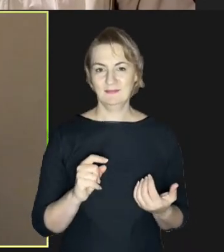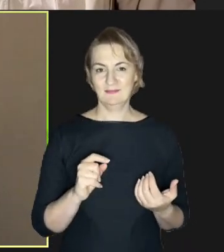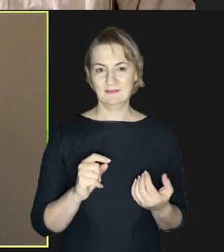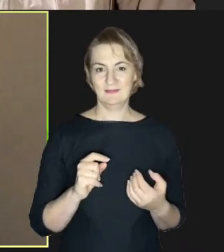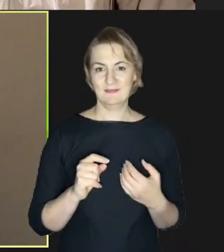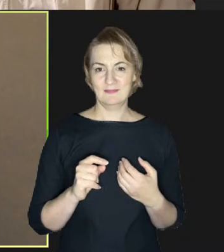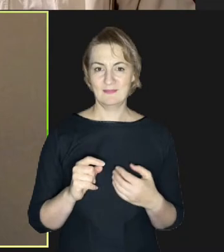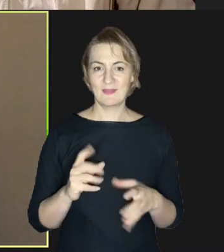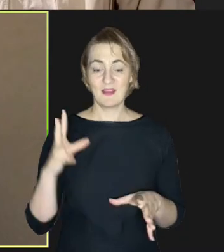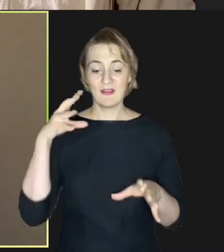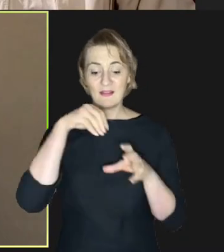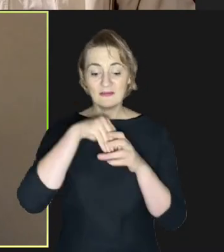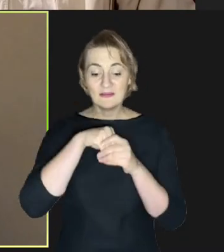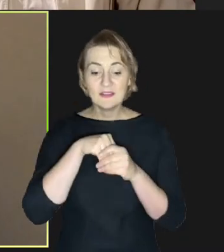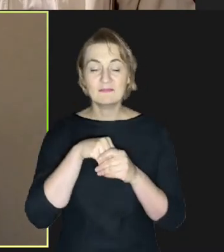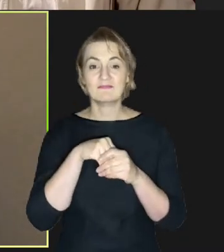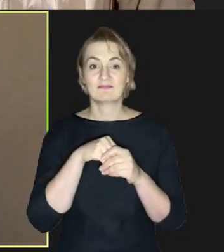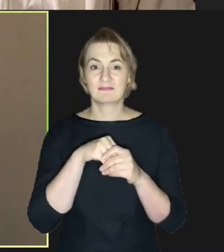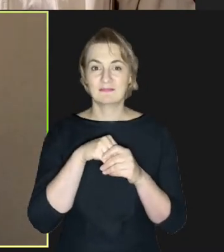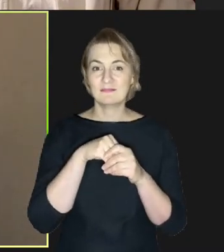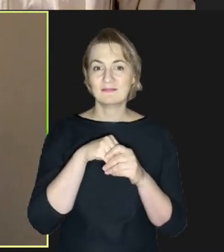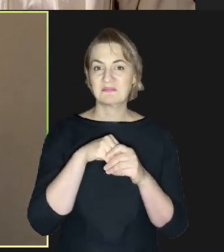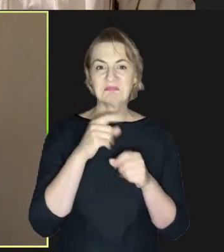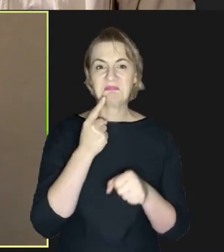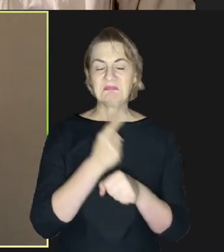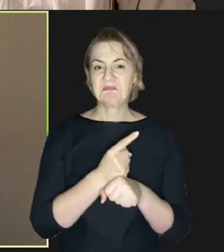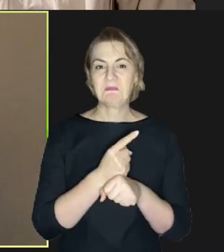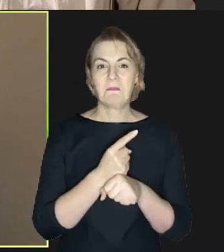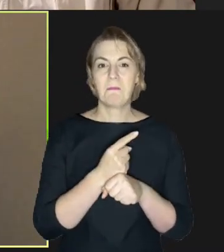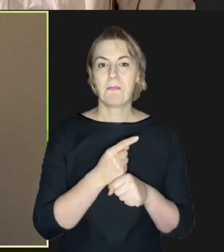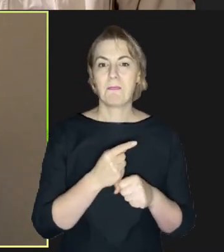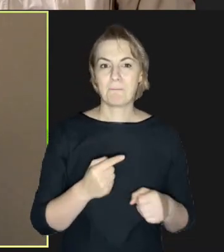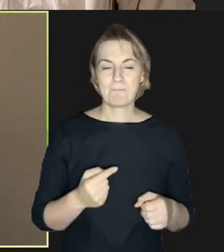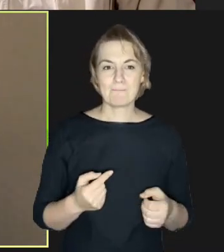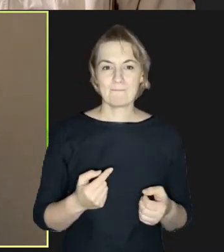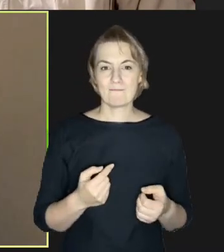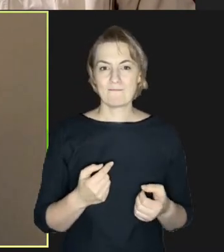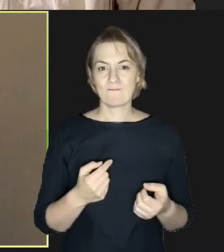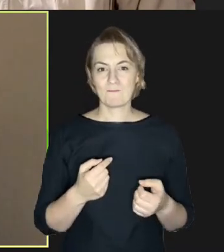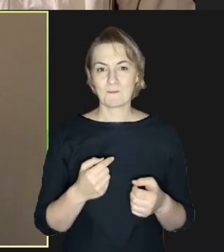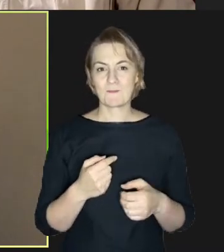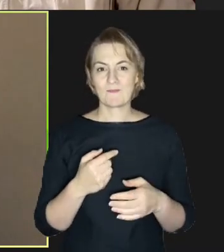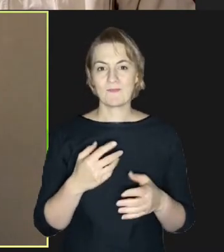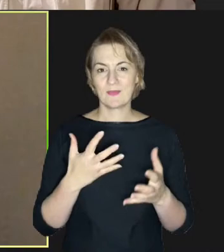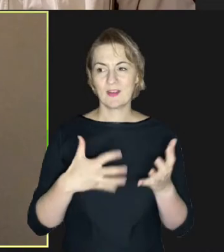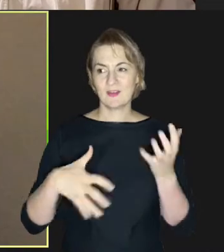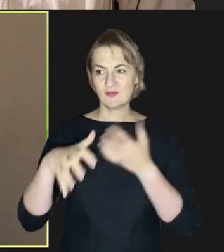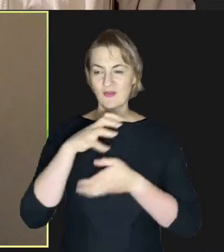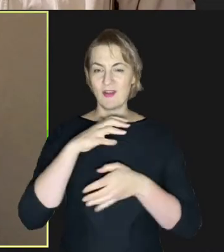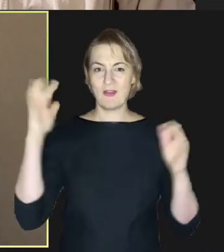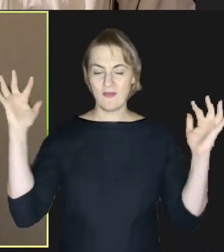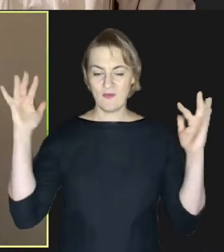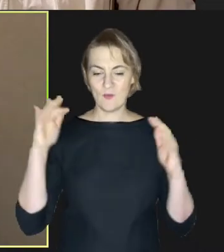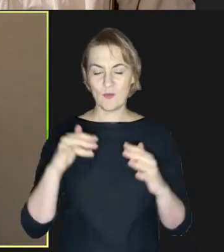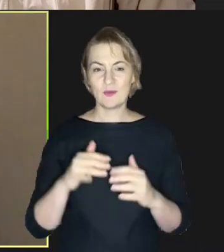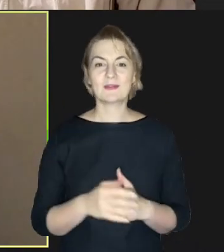o której składzie decyduje, nie wiem, pewnie spory kawałek wszechświata.